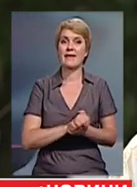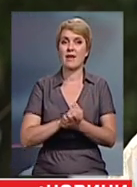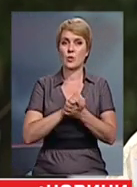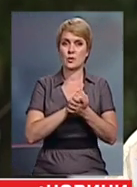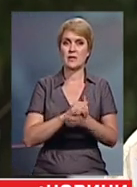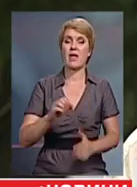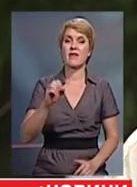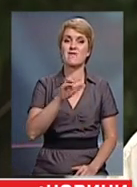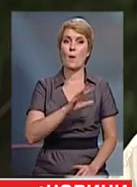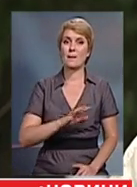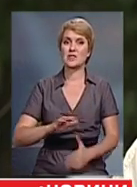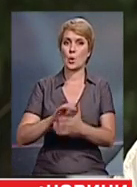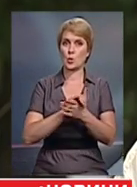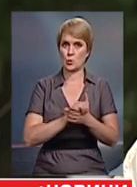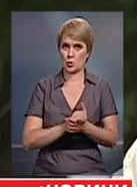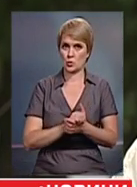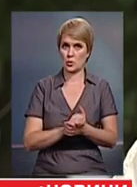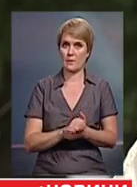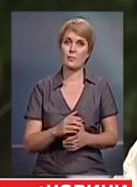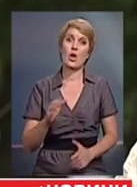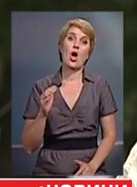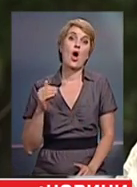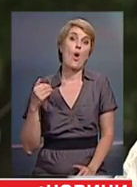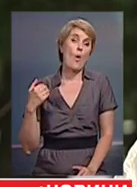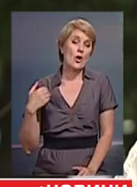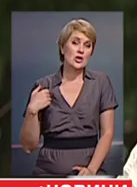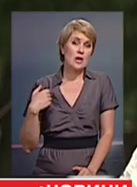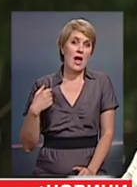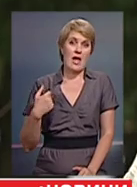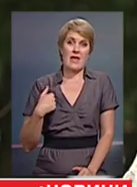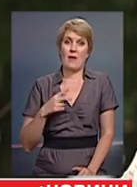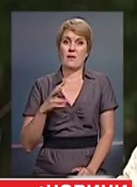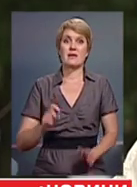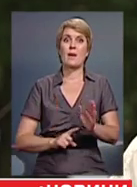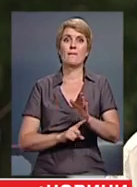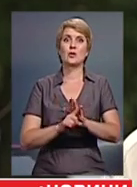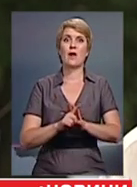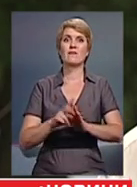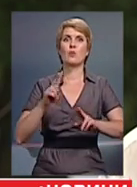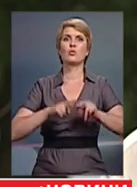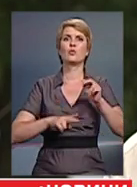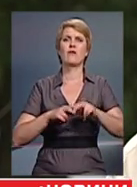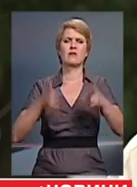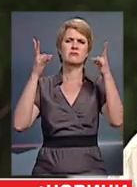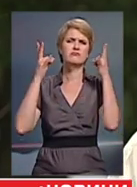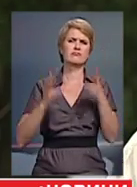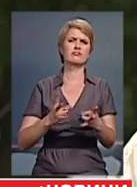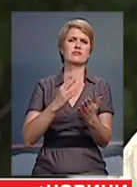вами погоджуюся. Хоча я би не почав би будувати апокаліптичні сценарії, тому